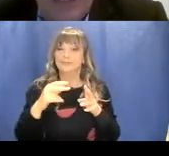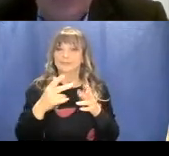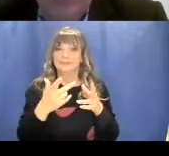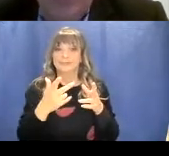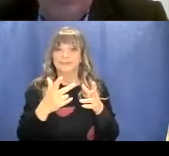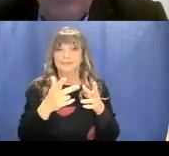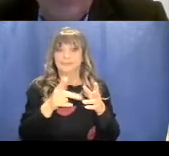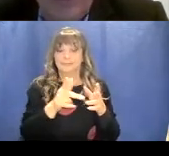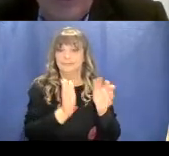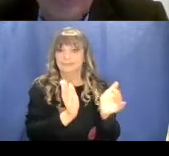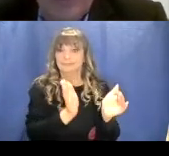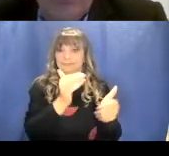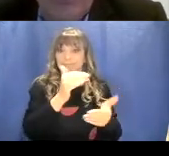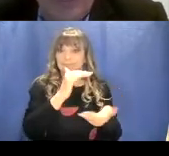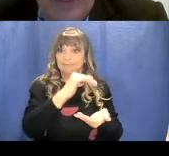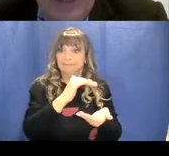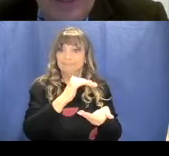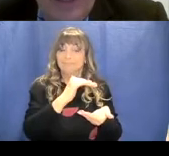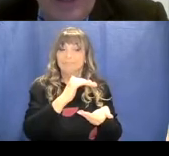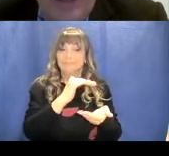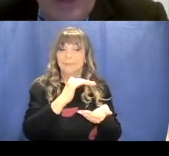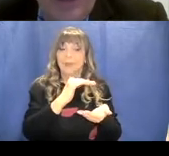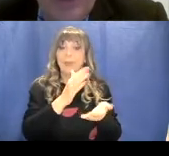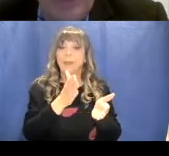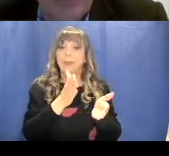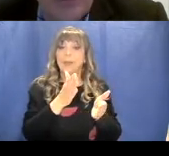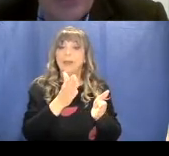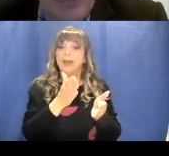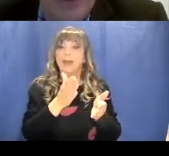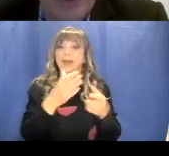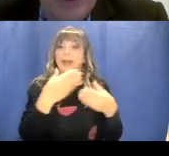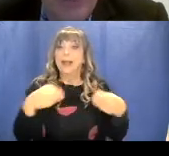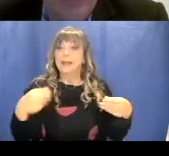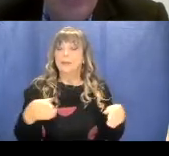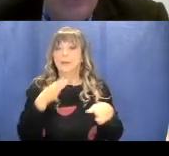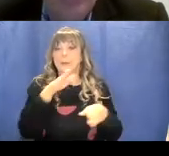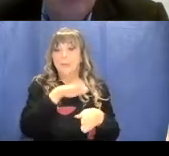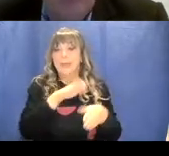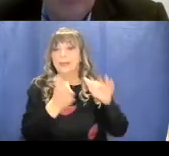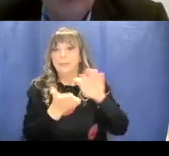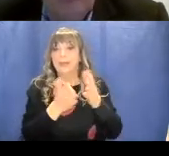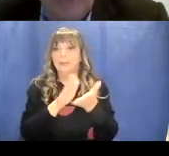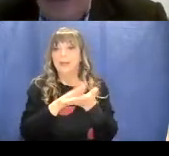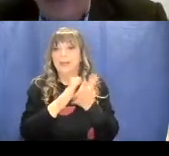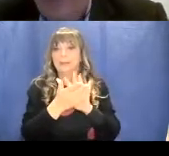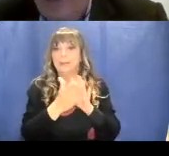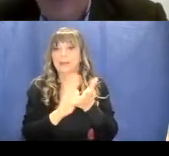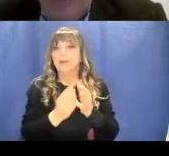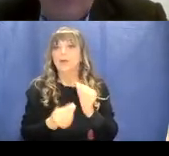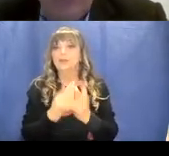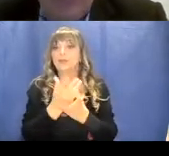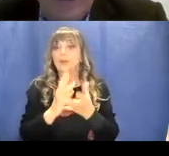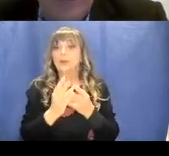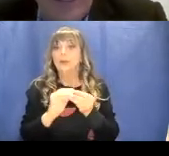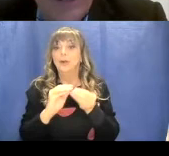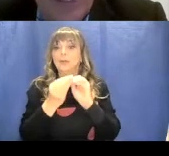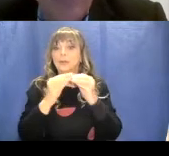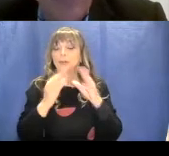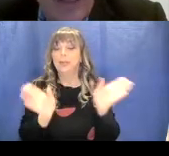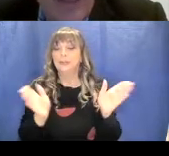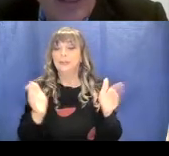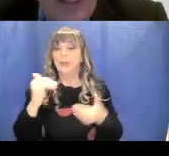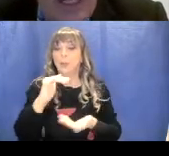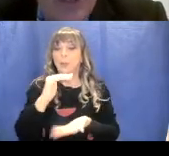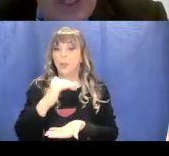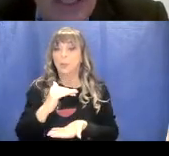piegando il cartone si costruisce il cubo come nella figura a sinistra